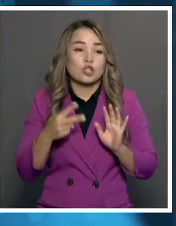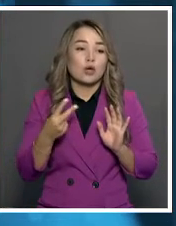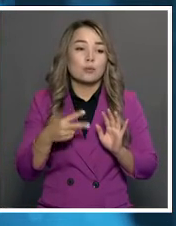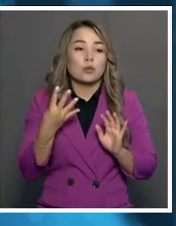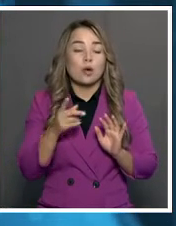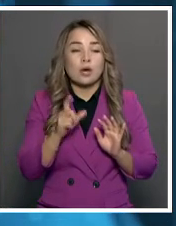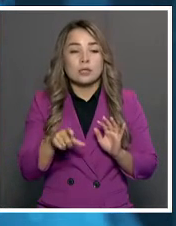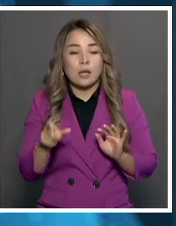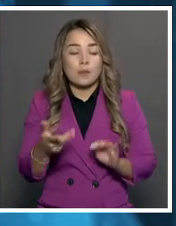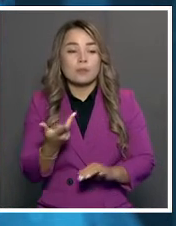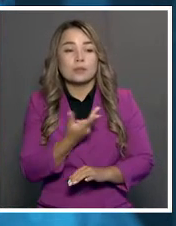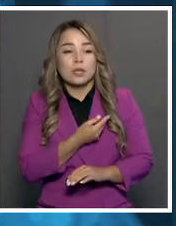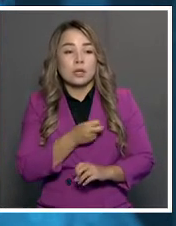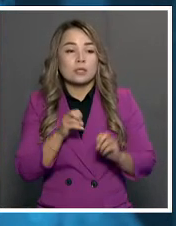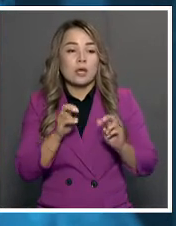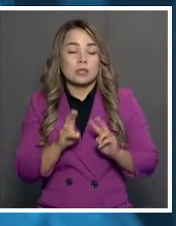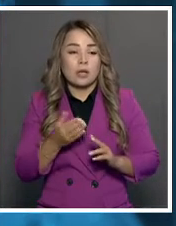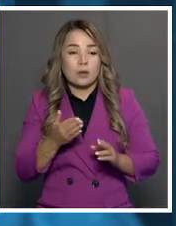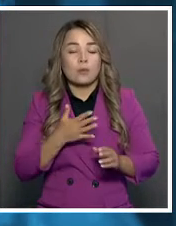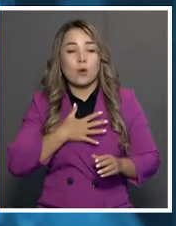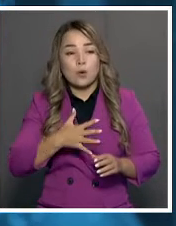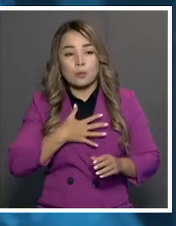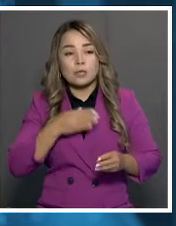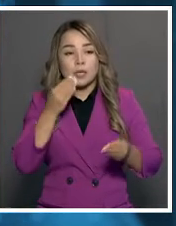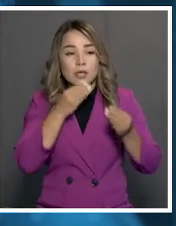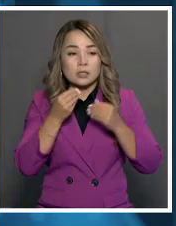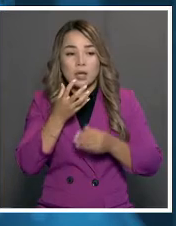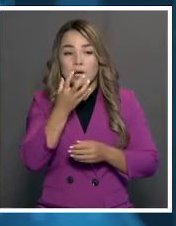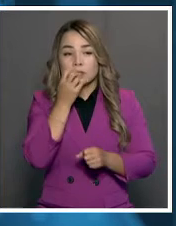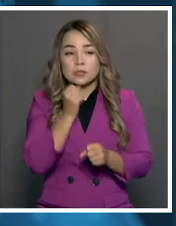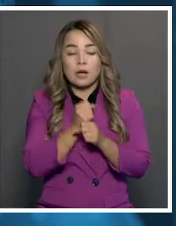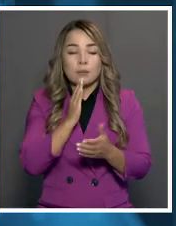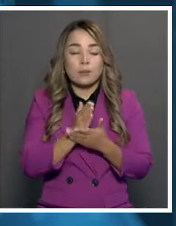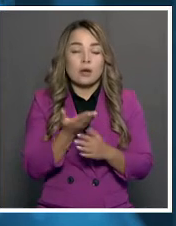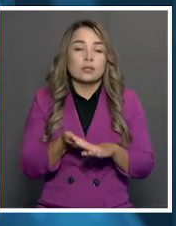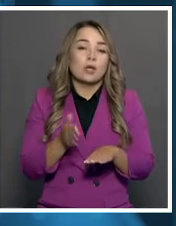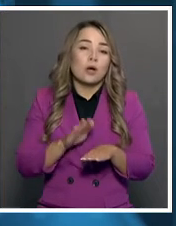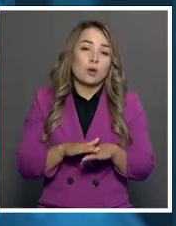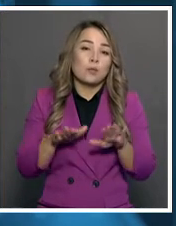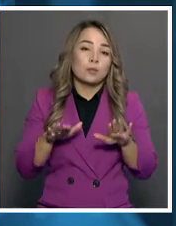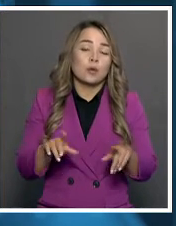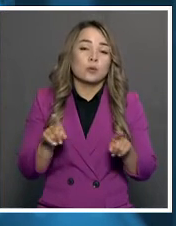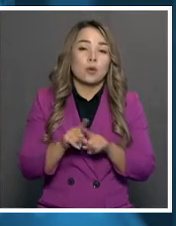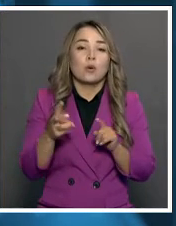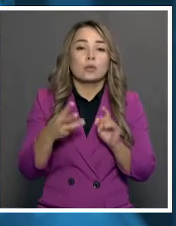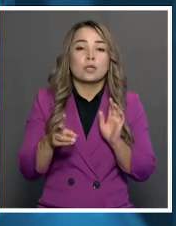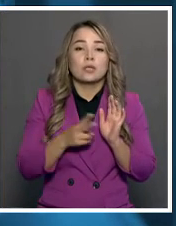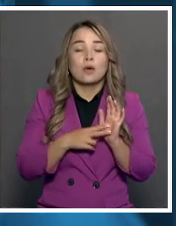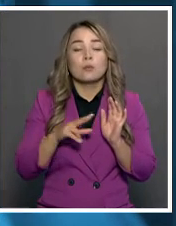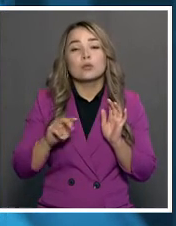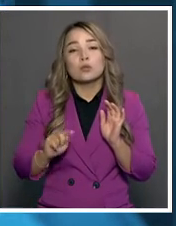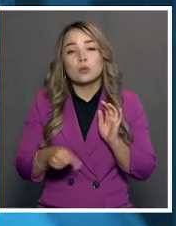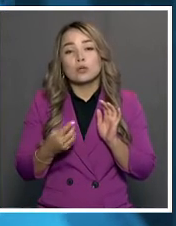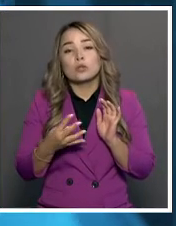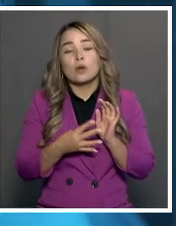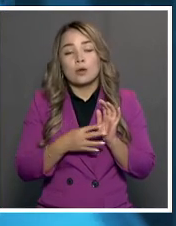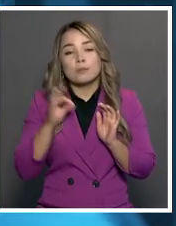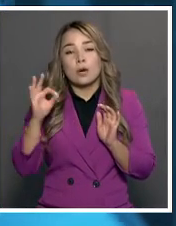адам өкпенің жасанды желдету аппаратына қосылған. Реанимациялық төсек орындарының жүктемесі 38,9% құрап отыр.